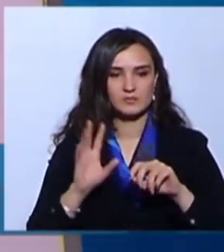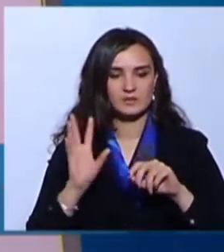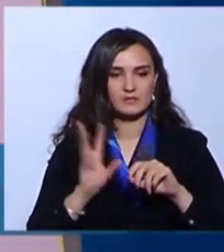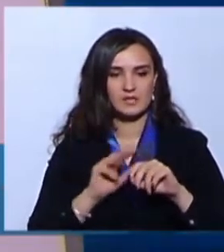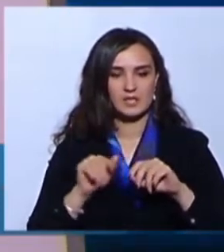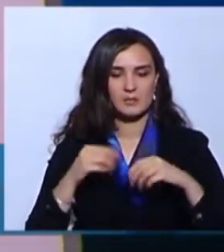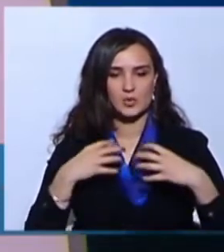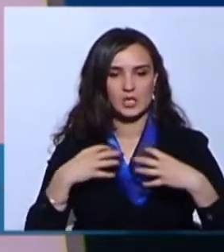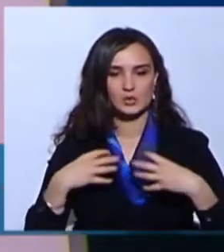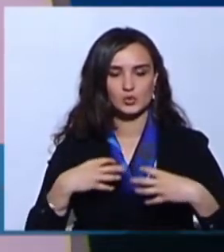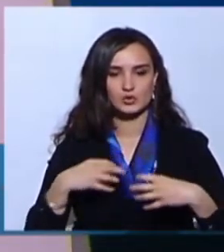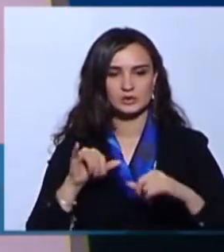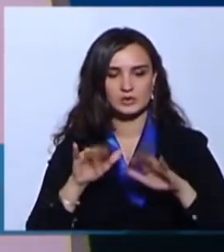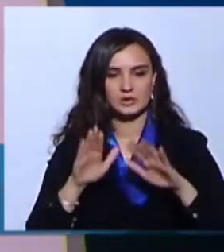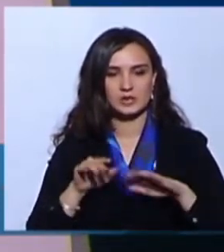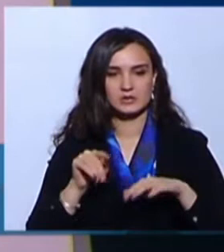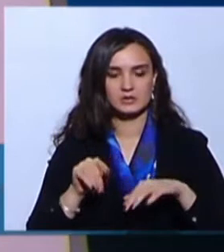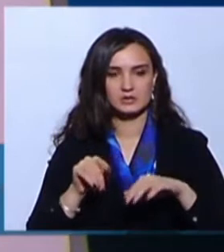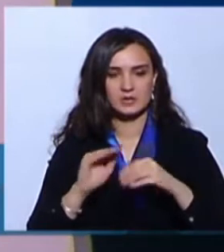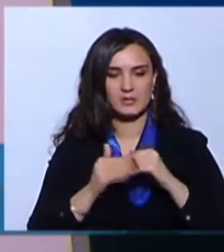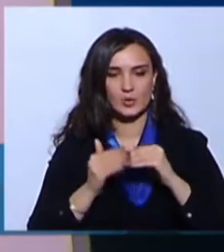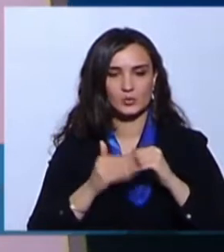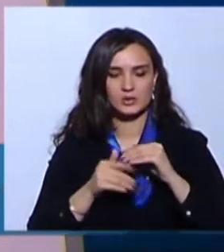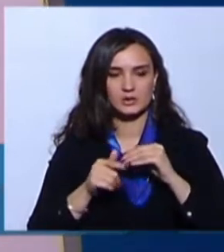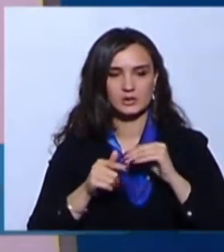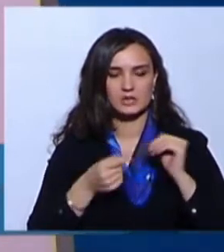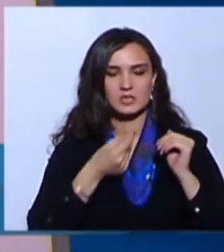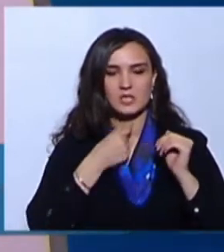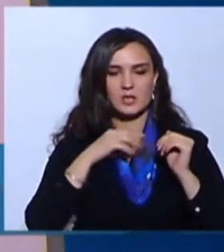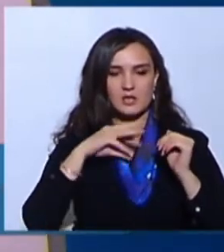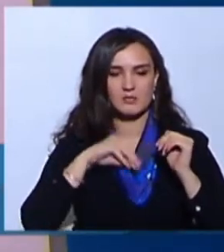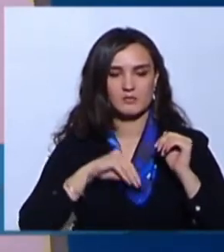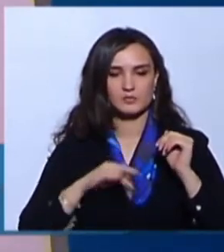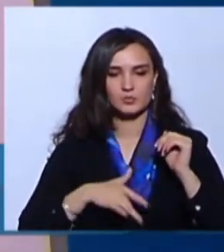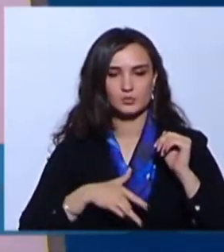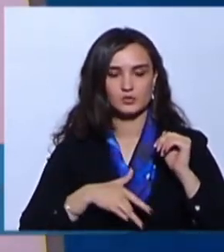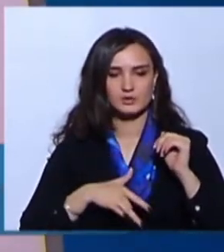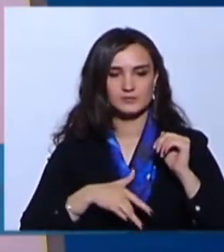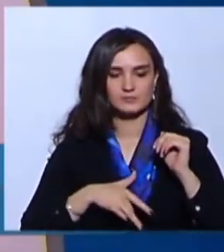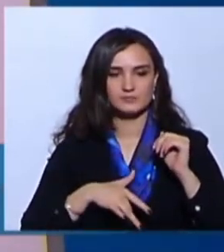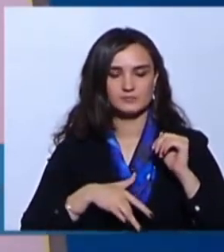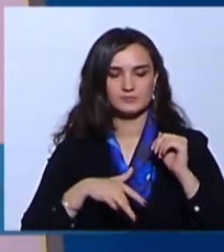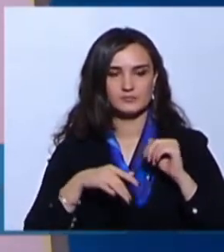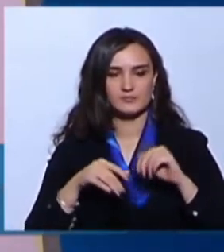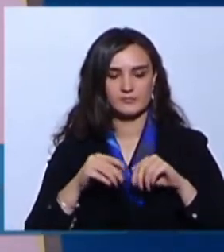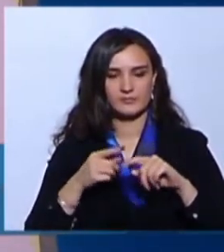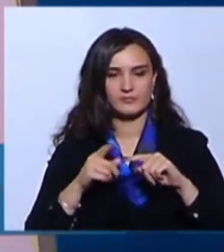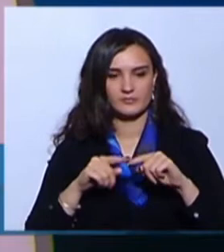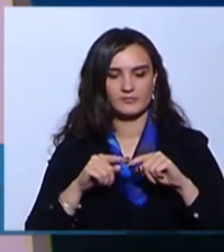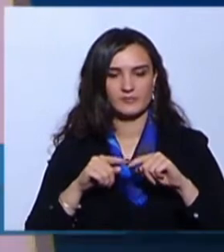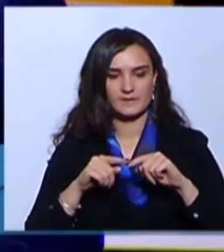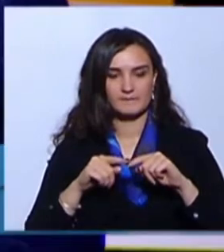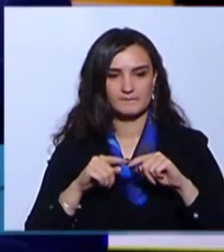ამ ორგანოში, სადაც ლორწოვანით არის დაფარული საკლაპავიც. კუჭის გარსის ნაწლავები სამადგენზე